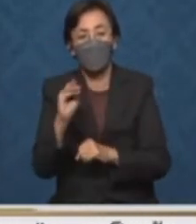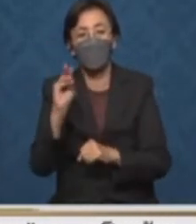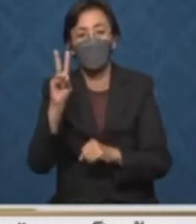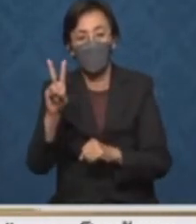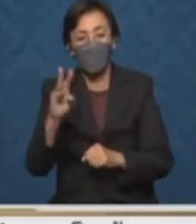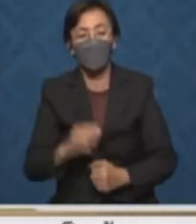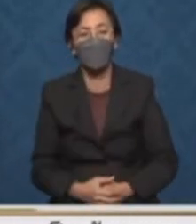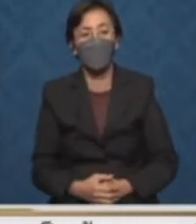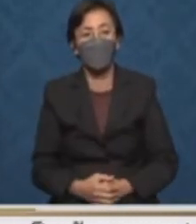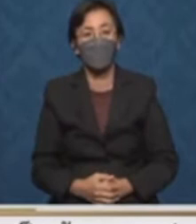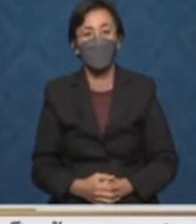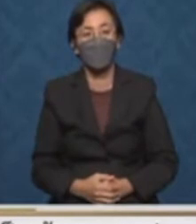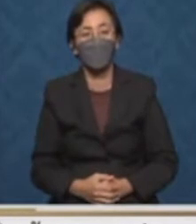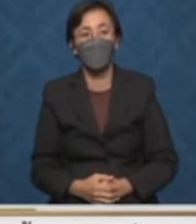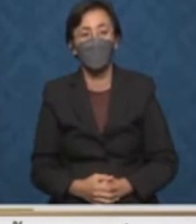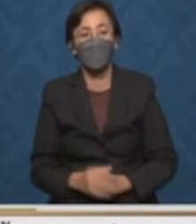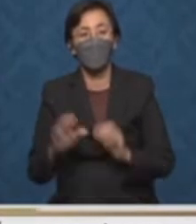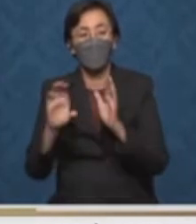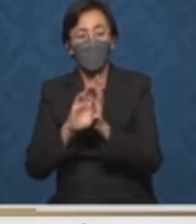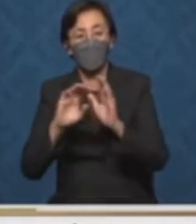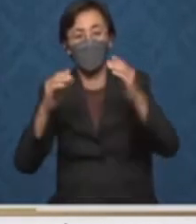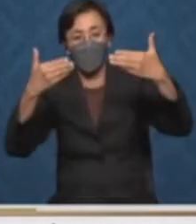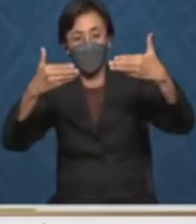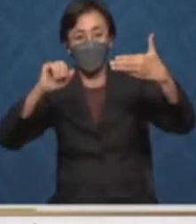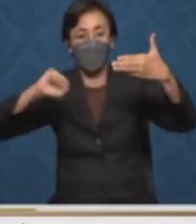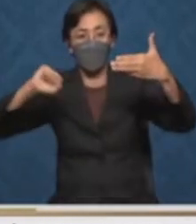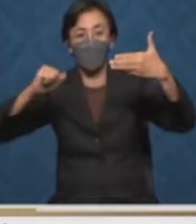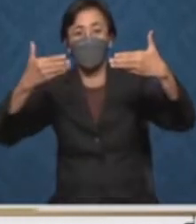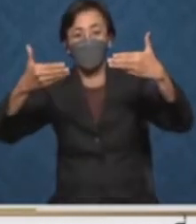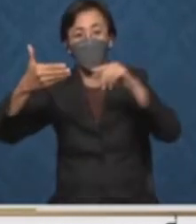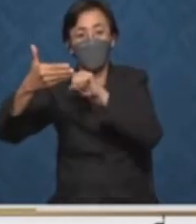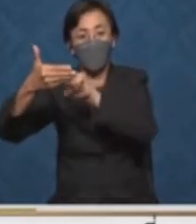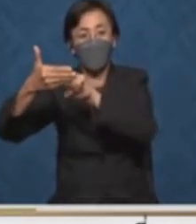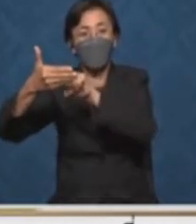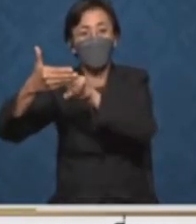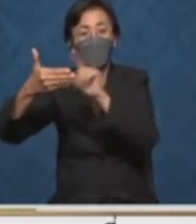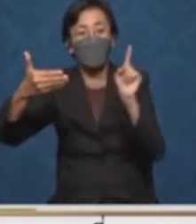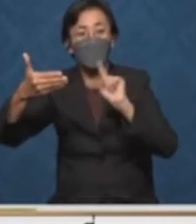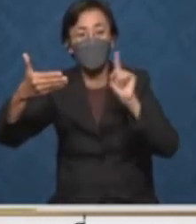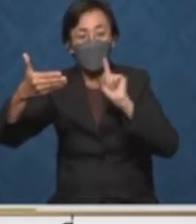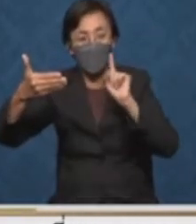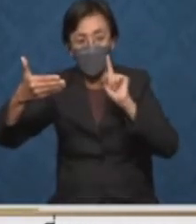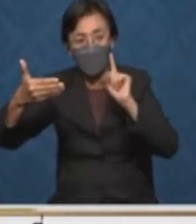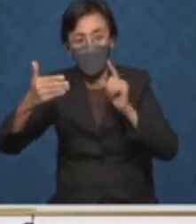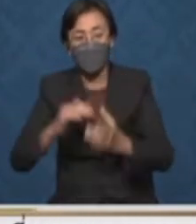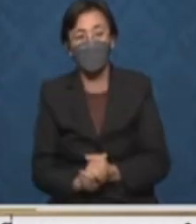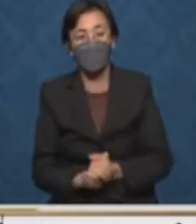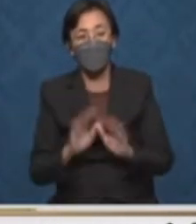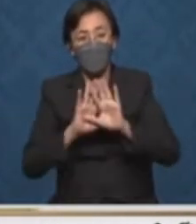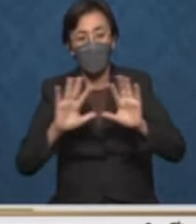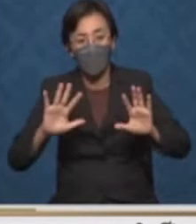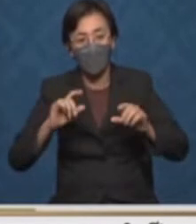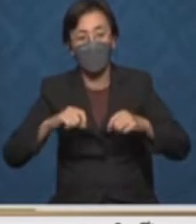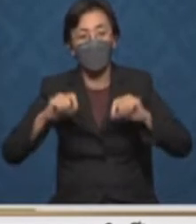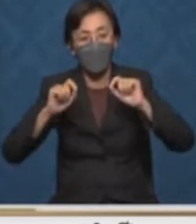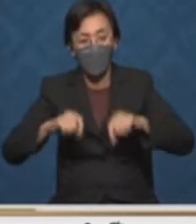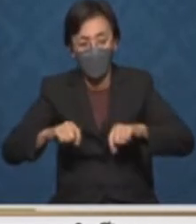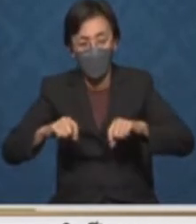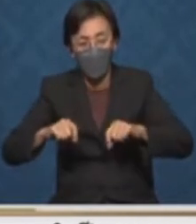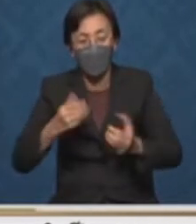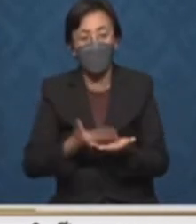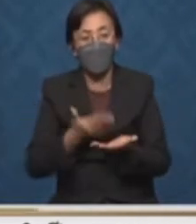22 เมษา 2562ส่วนภาพขวามือมันเป็นภาพนะครับในพิธีการลงนามใน